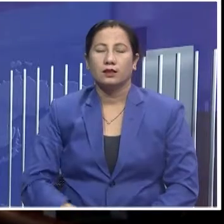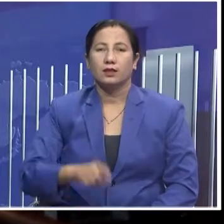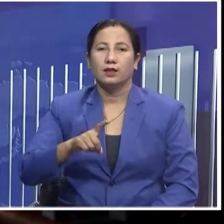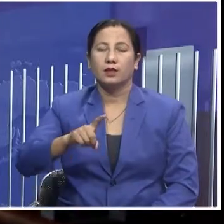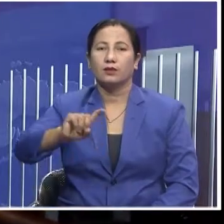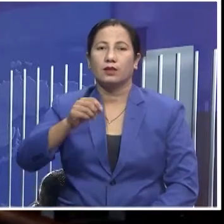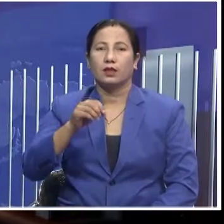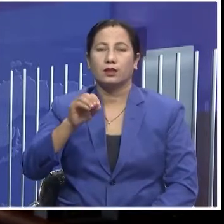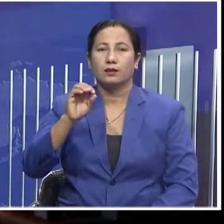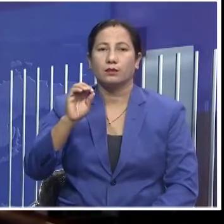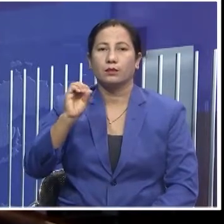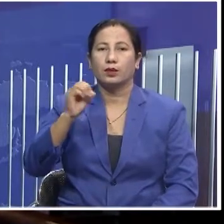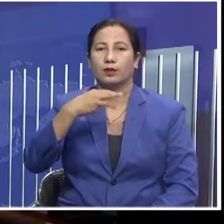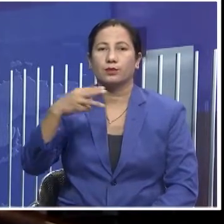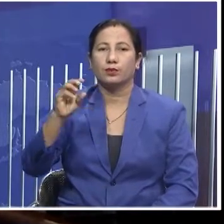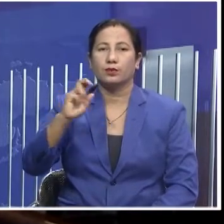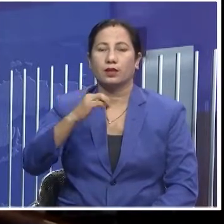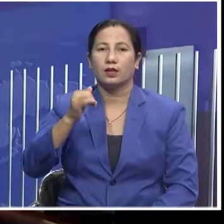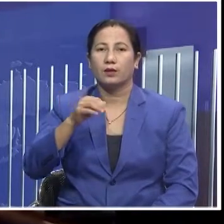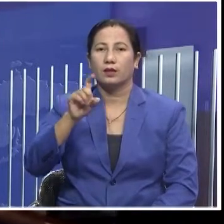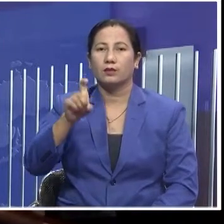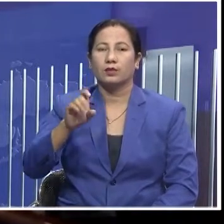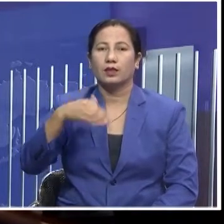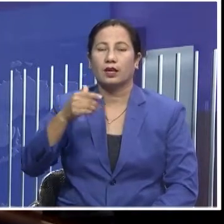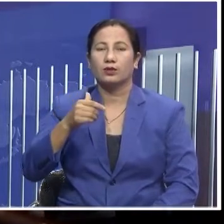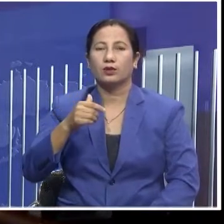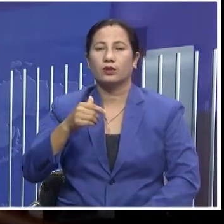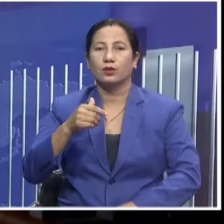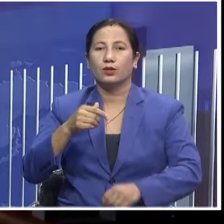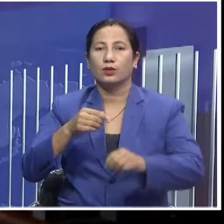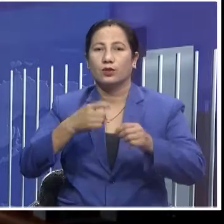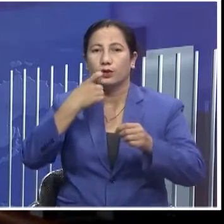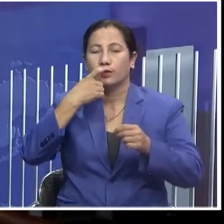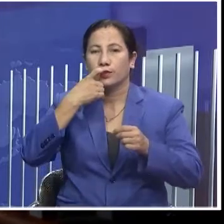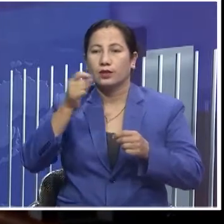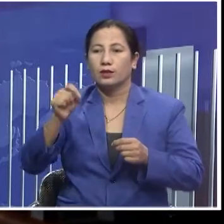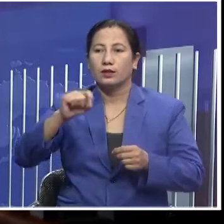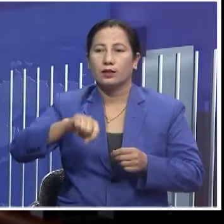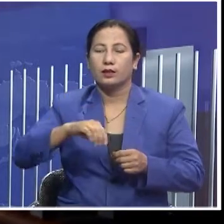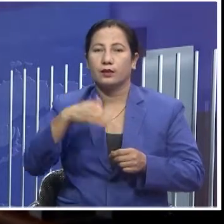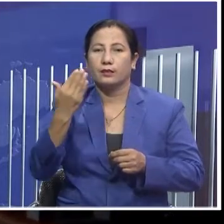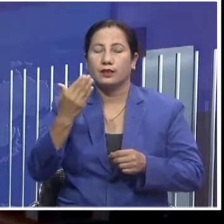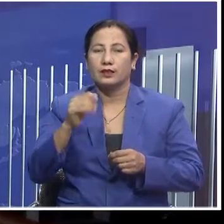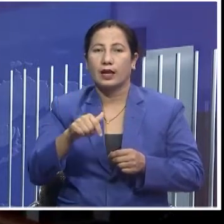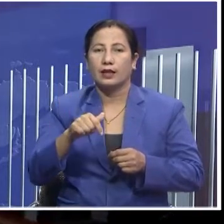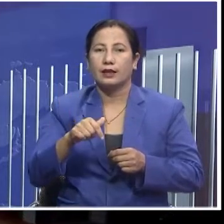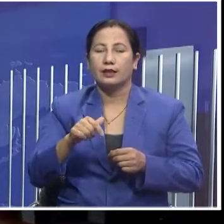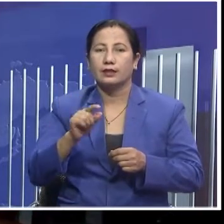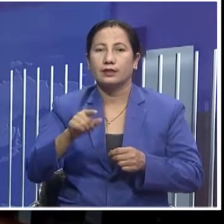एउटा पुतेना भन्ने बुढीलाई चाहिँ उसको स्तनमा चाहिँ विष हालेर कंस भगवान्लाई चाहिँ मार्नको